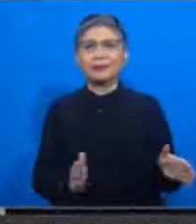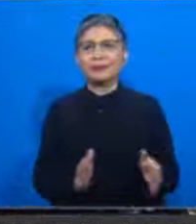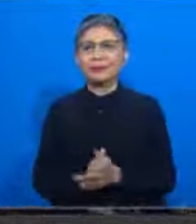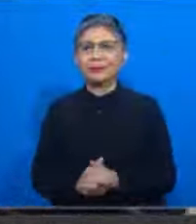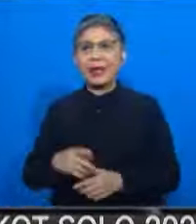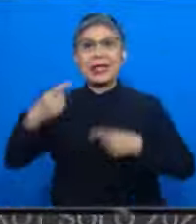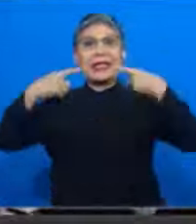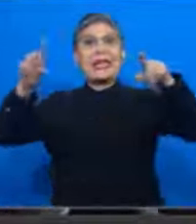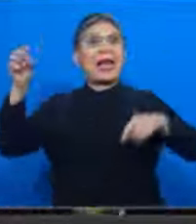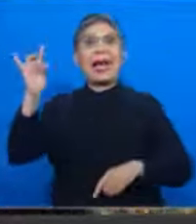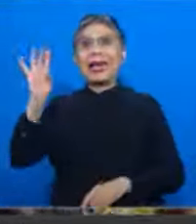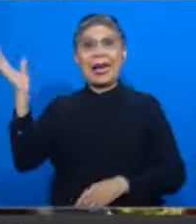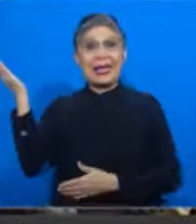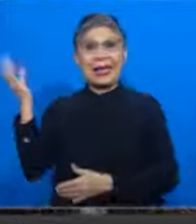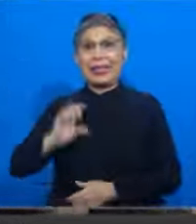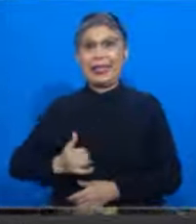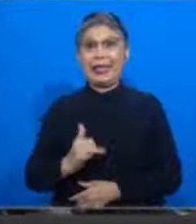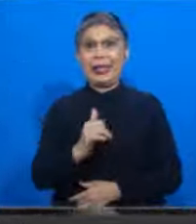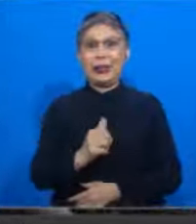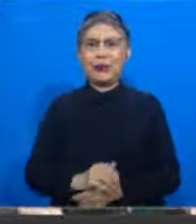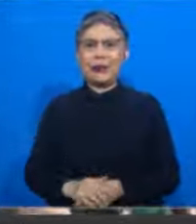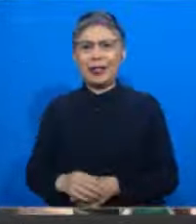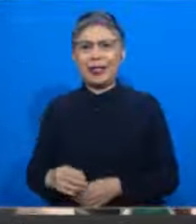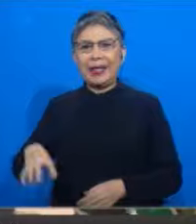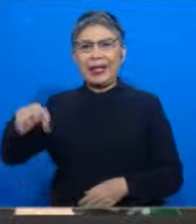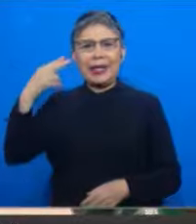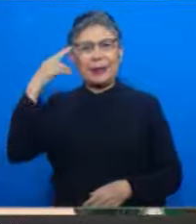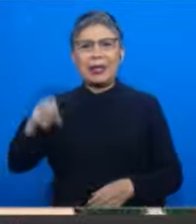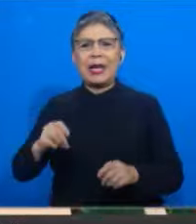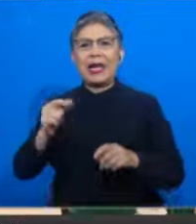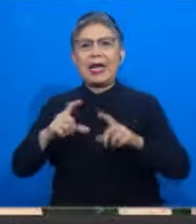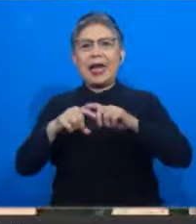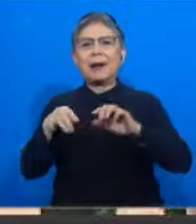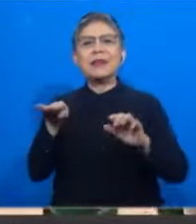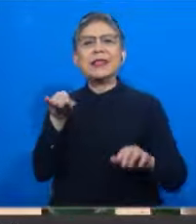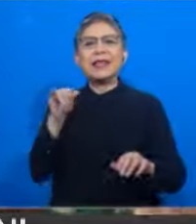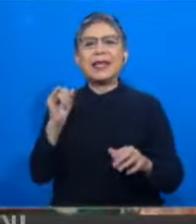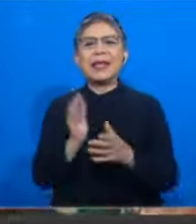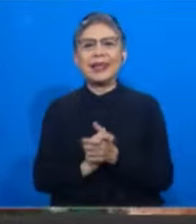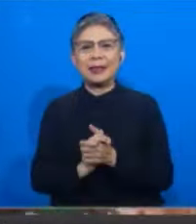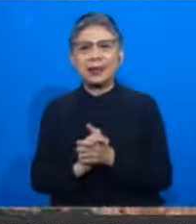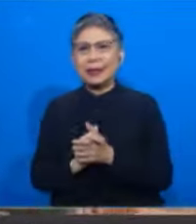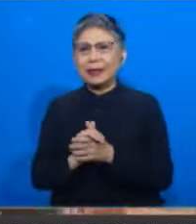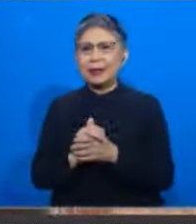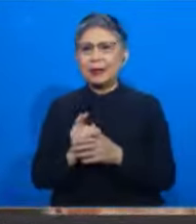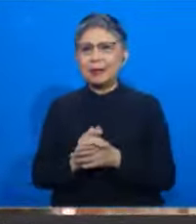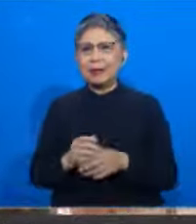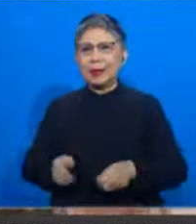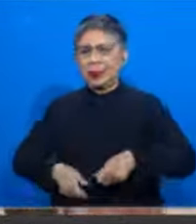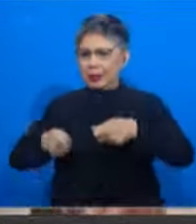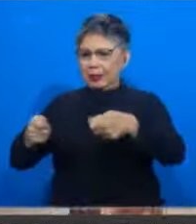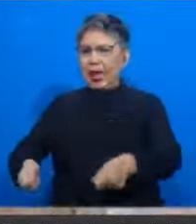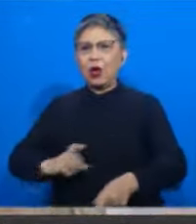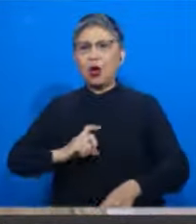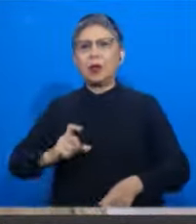Selebritas lainnya yang terjun ke kancah Pilkada 2024 adalah Ramzy. Artis bernama lengkap Ramzy Gestebe ini mendaftar sebagai